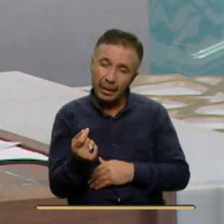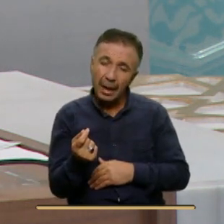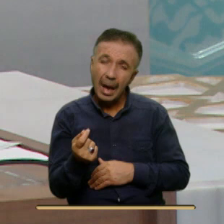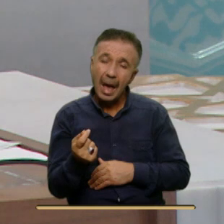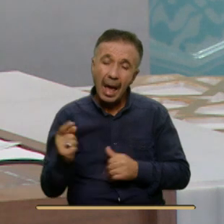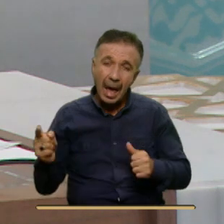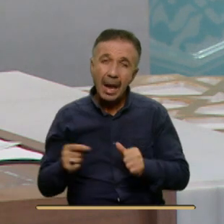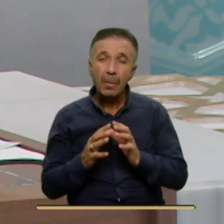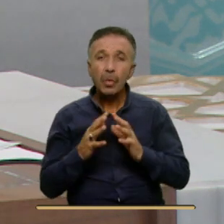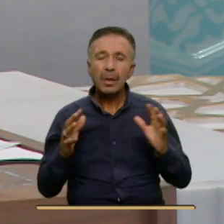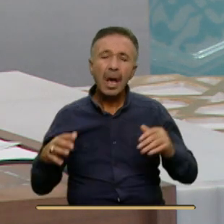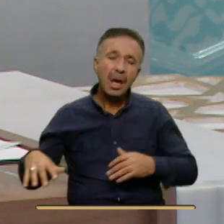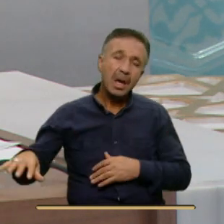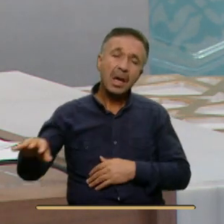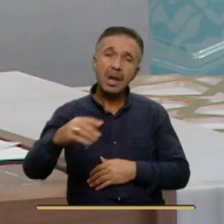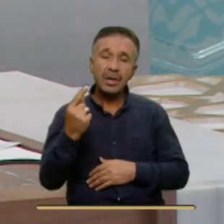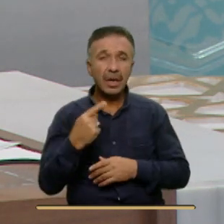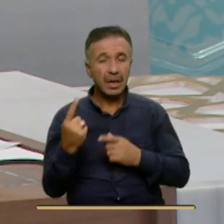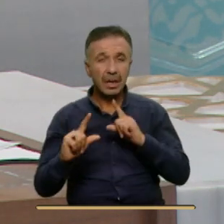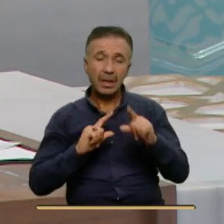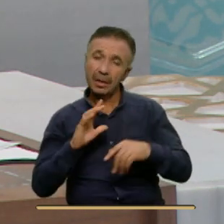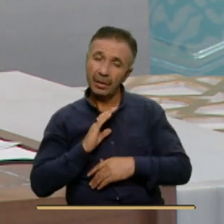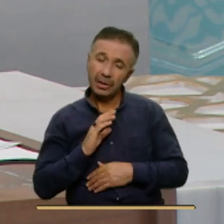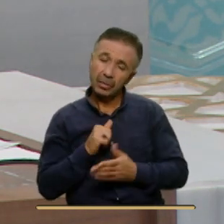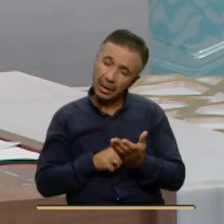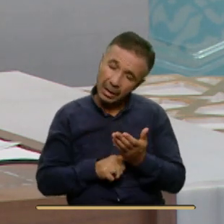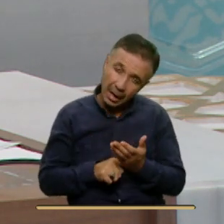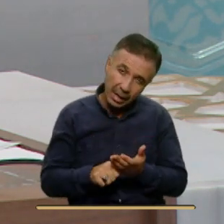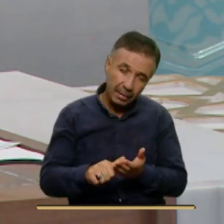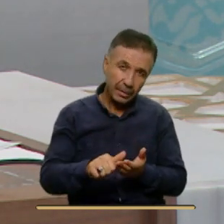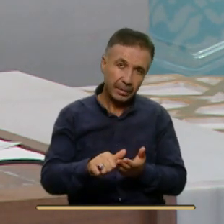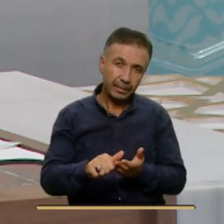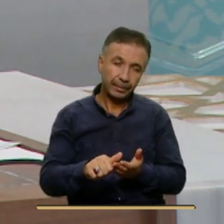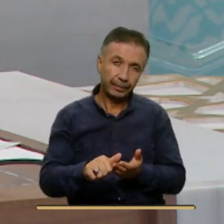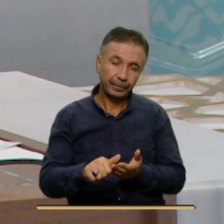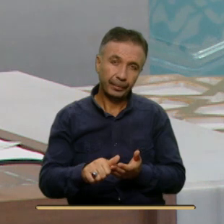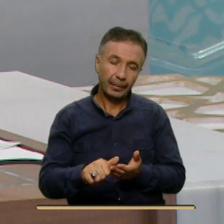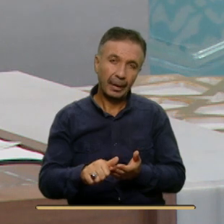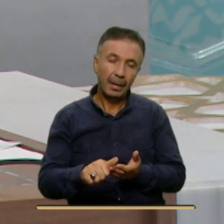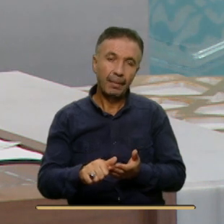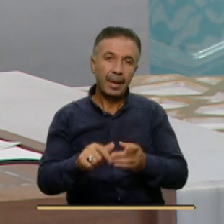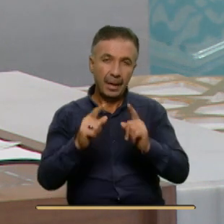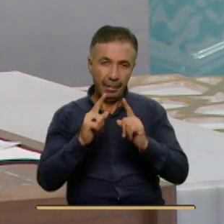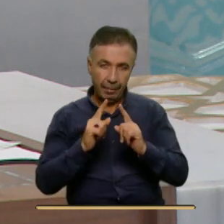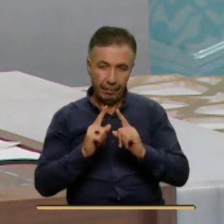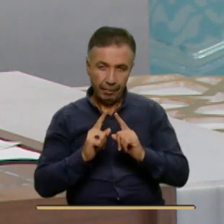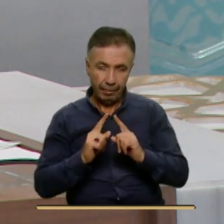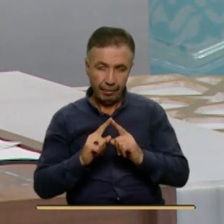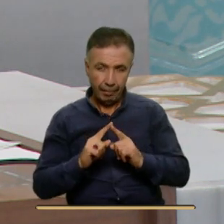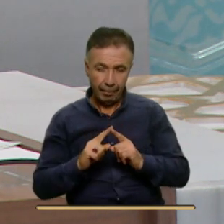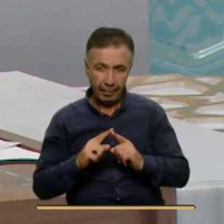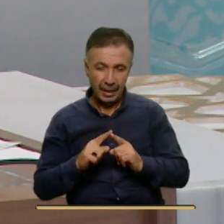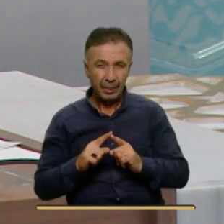kadar her şeye muhtacız. Ve bunların hepsinin bir matematiksel, fiziksel değer